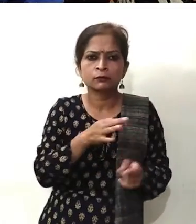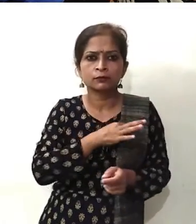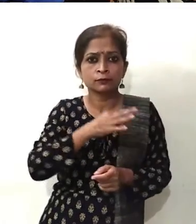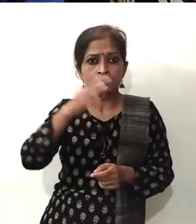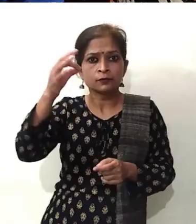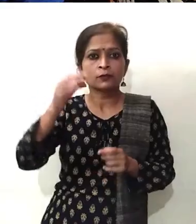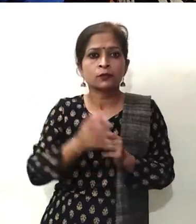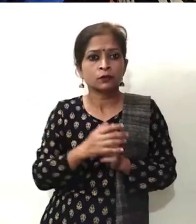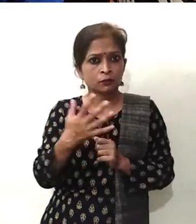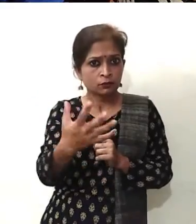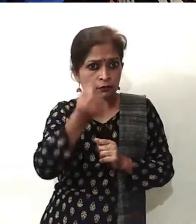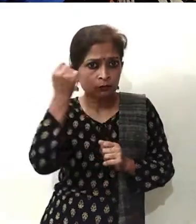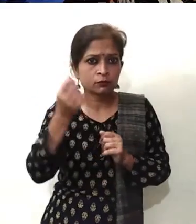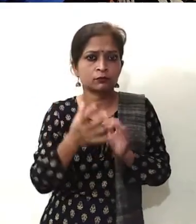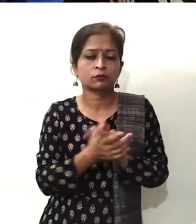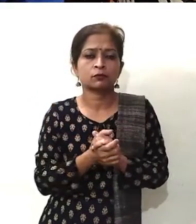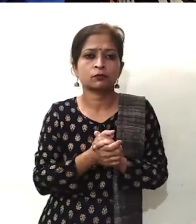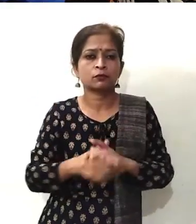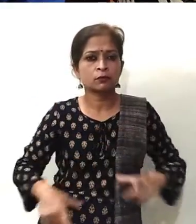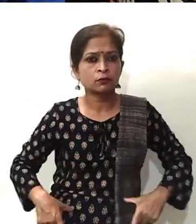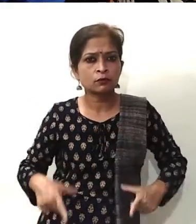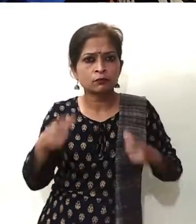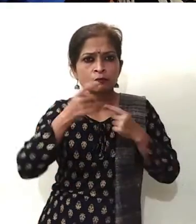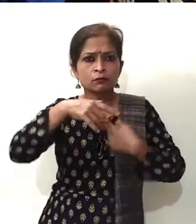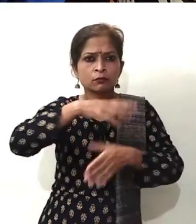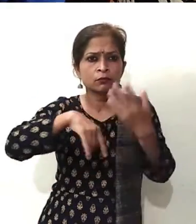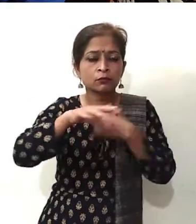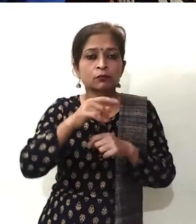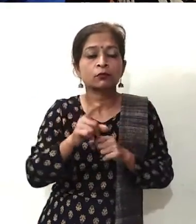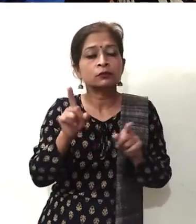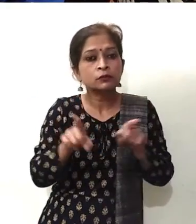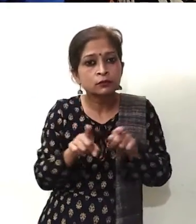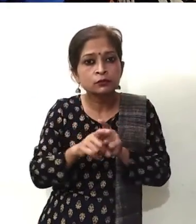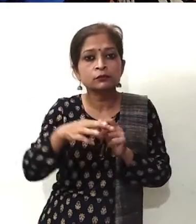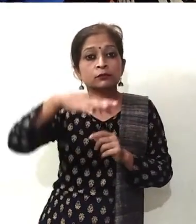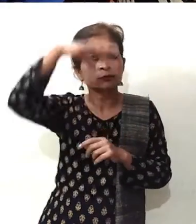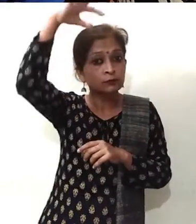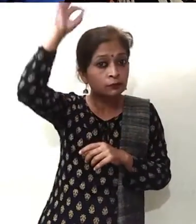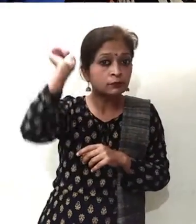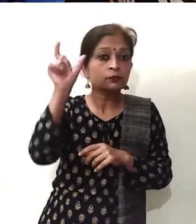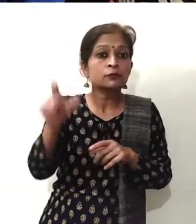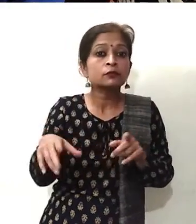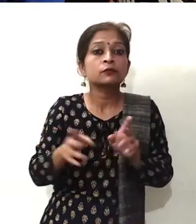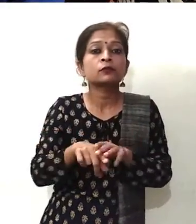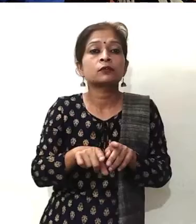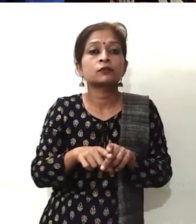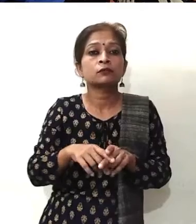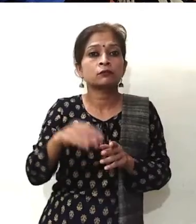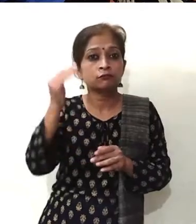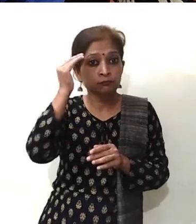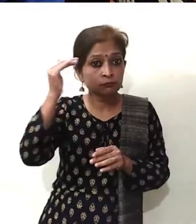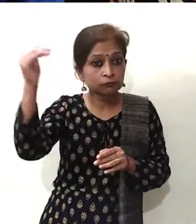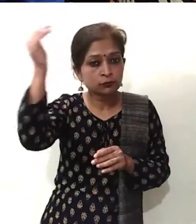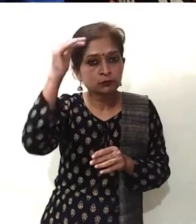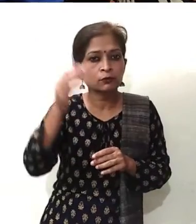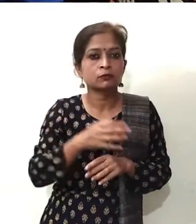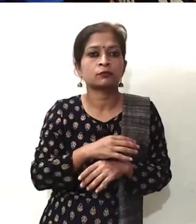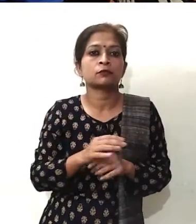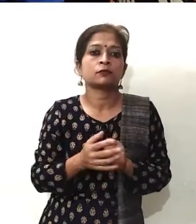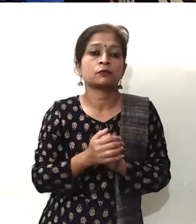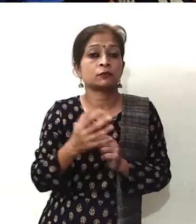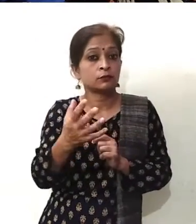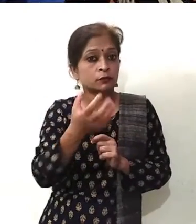ब्राह्मण का ढंग रंग होता है कि वो ज्ञान में मुक्ति पा जाए, एक वैश्य का रंग ढंग होता है कि